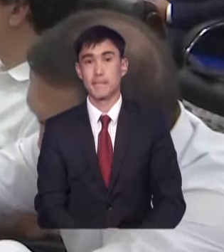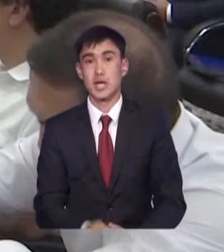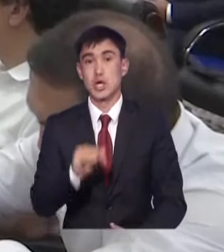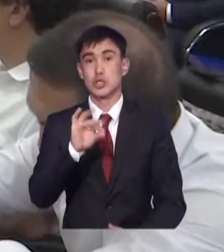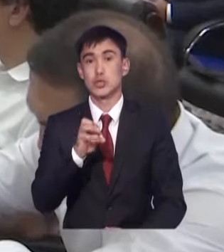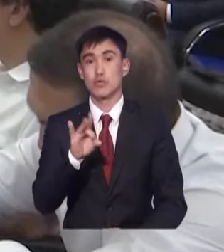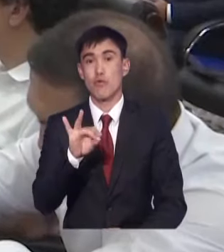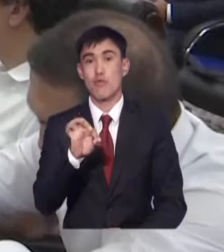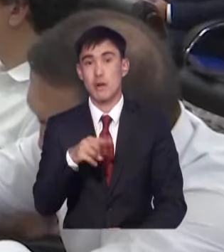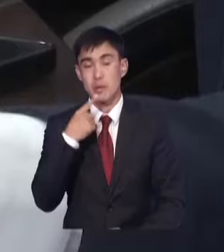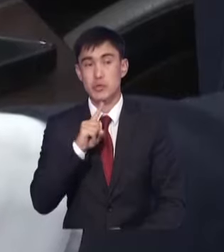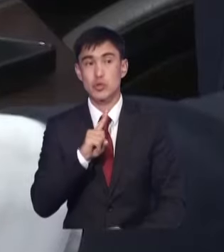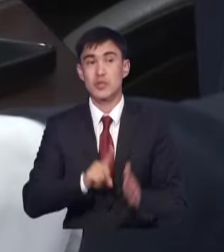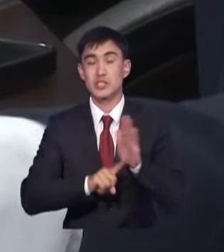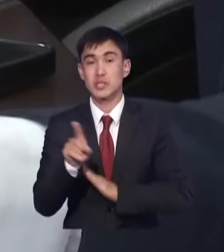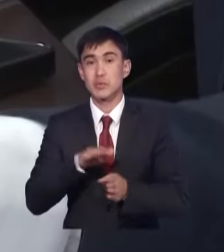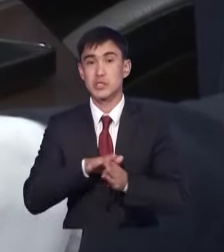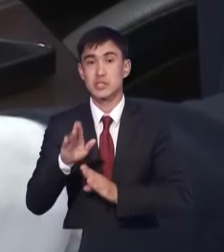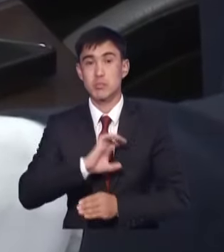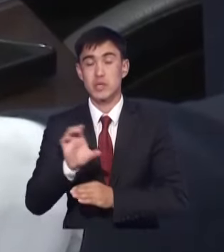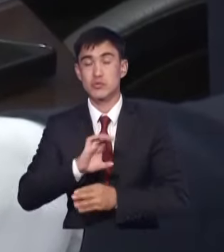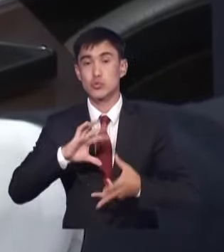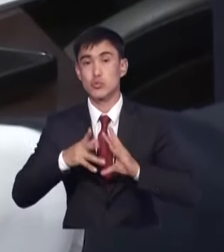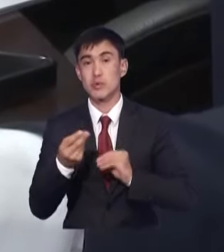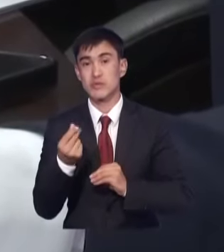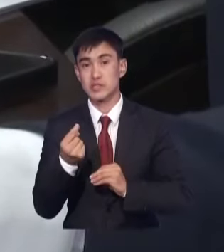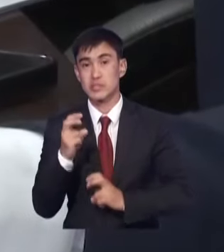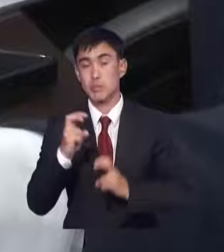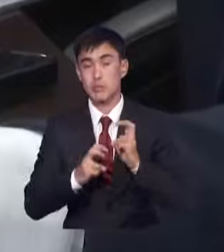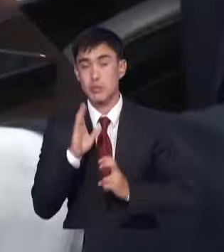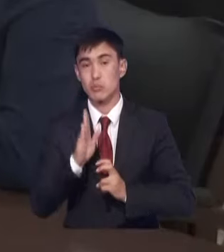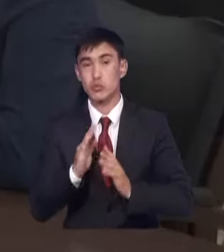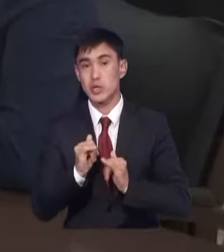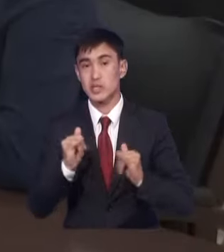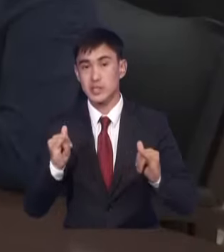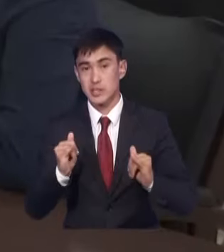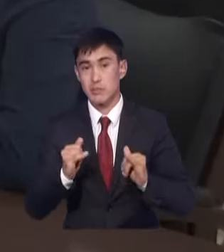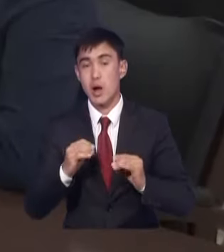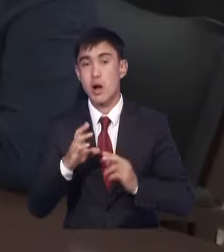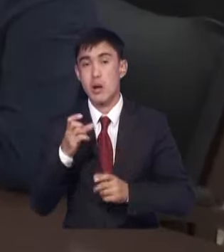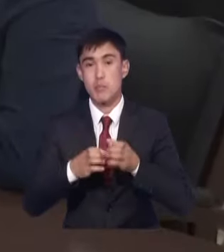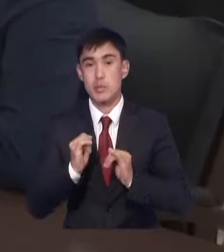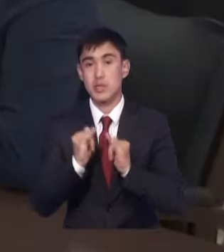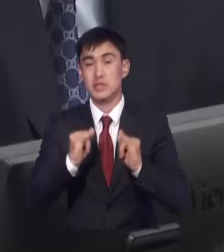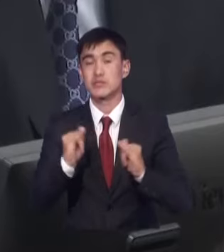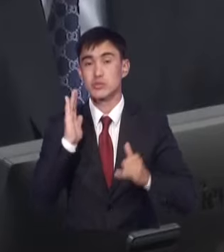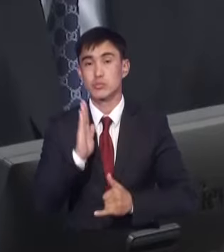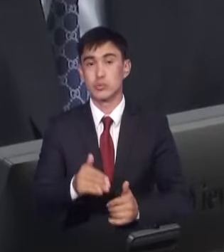тсу вольфрам отметили что с началом реализации производства сумма инвестиций в предприятие будет только расти а комбинат